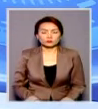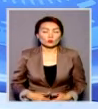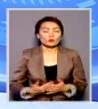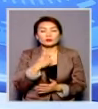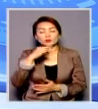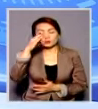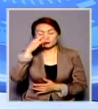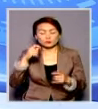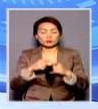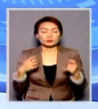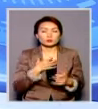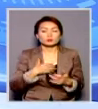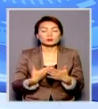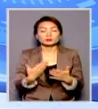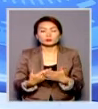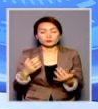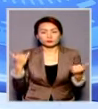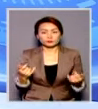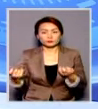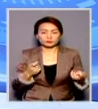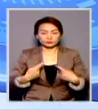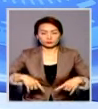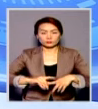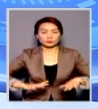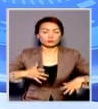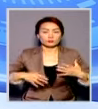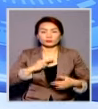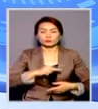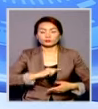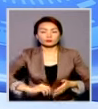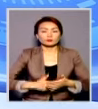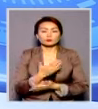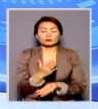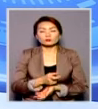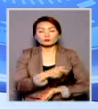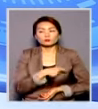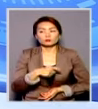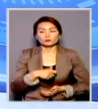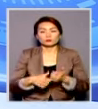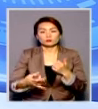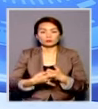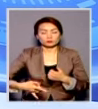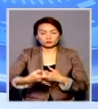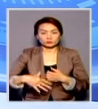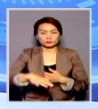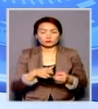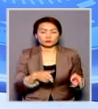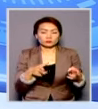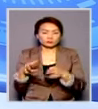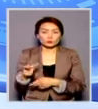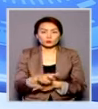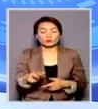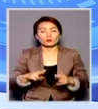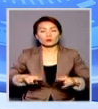Жаңа Қазақстанды құрудағы маңызды қадам. Бүгінде саяси науқанға дайындық жұмыстары қызу. Депутаттар әр аудан мен елді мекенді аралап,